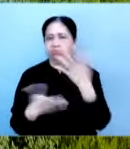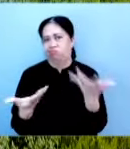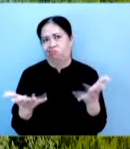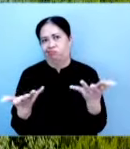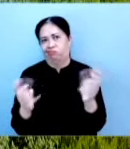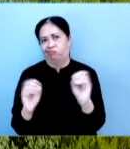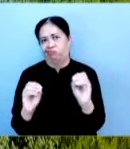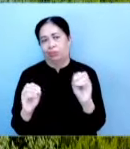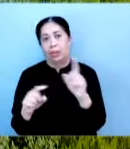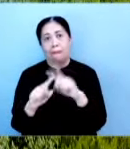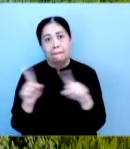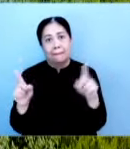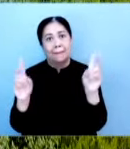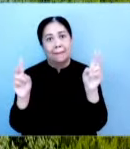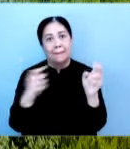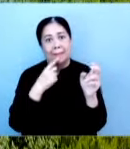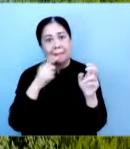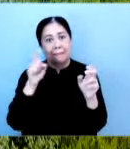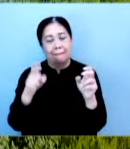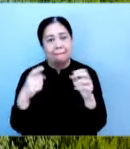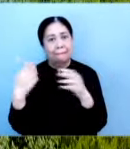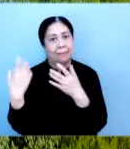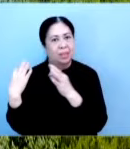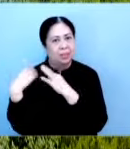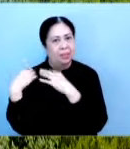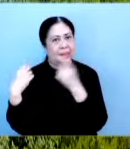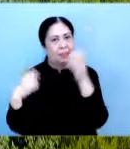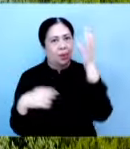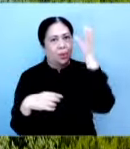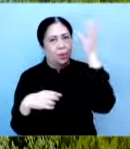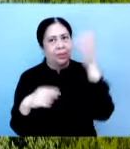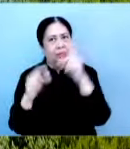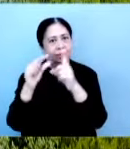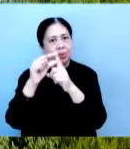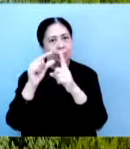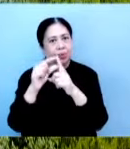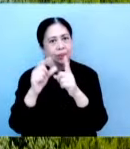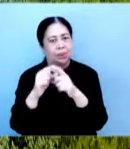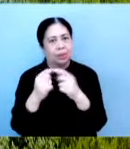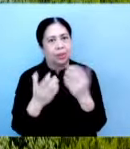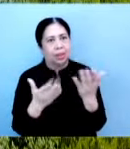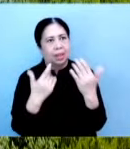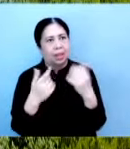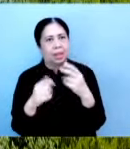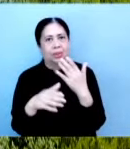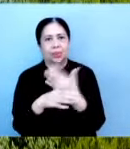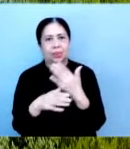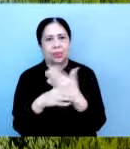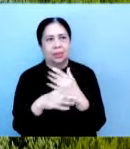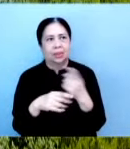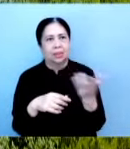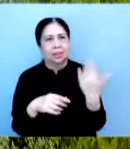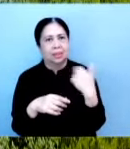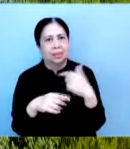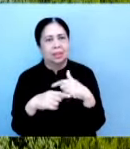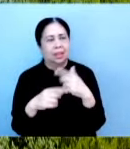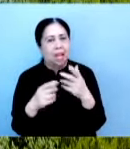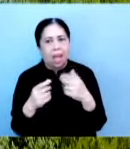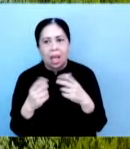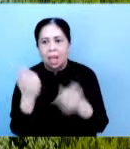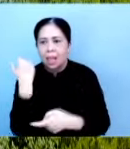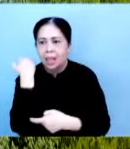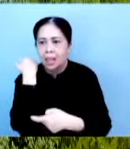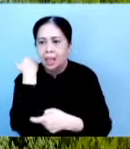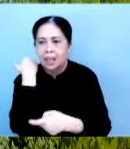pero kaya siya sinasabing dapat managot meron kasing concept sa batas yung attractive nuisance yung bang kaakit-akit na